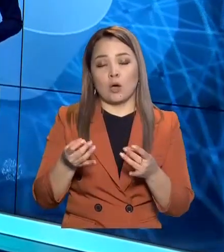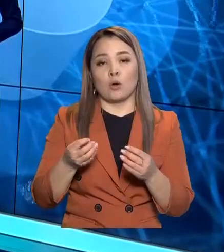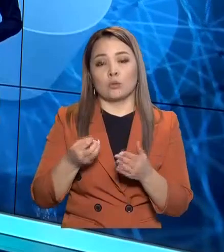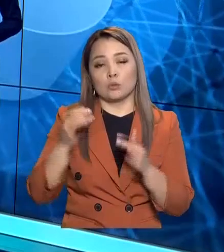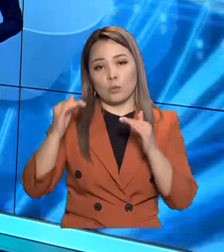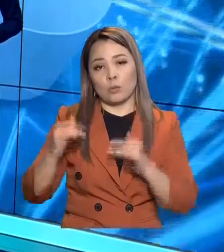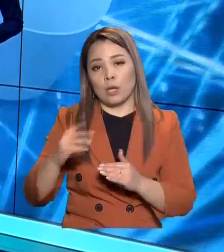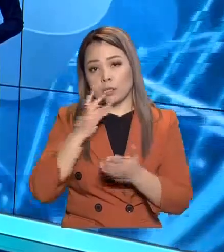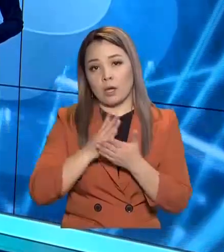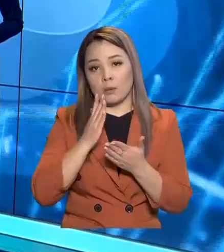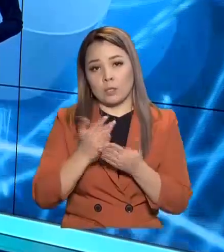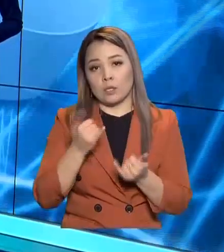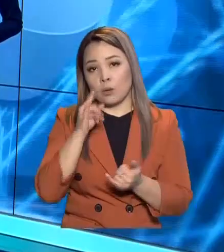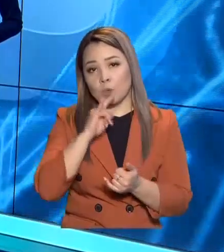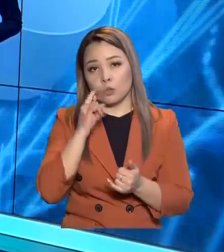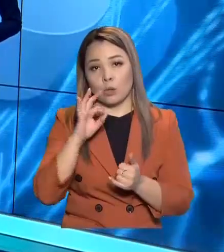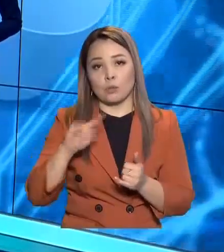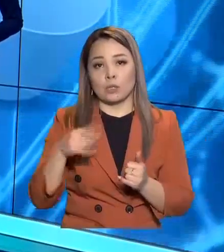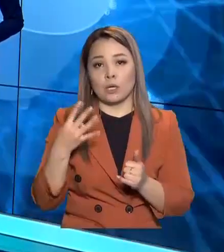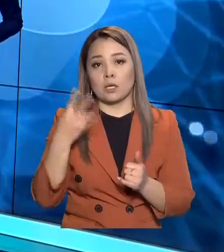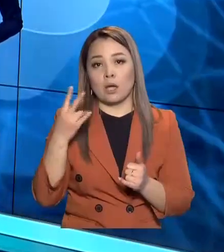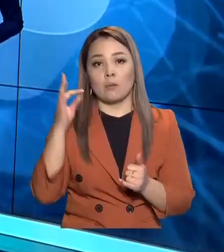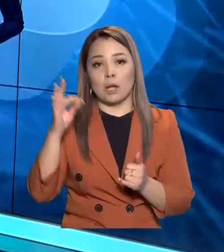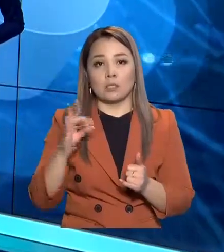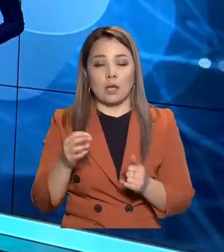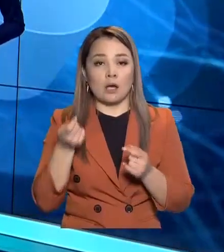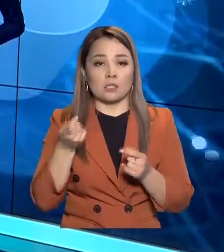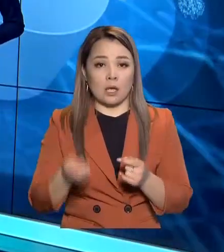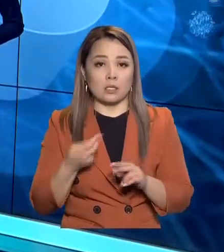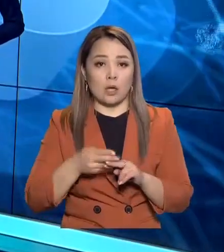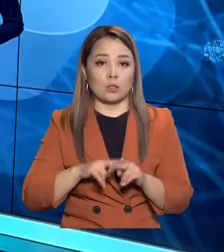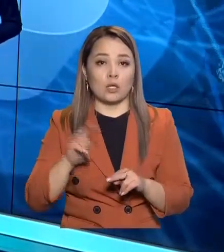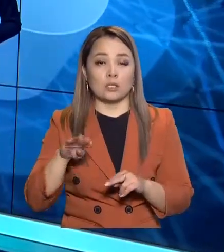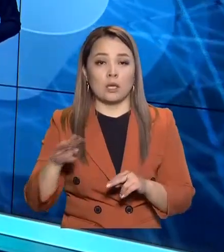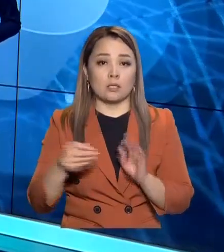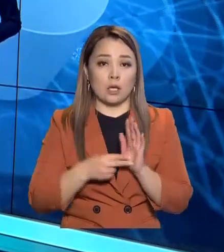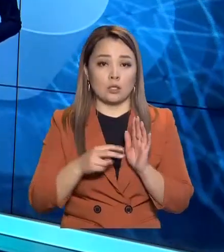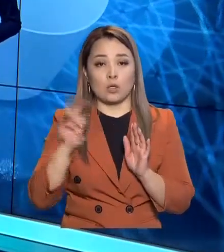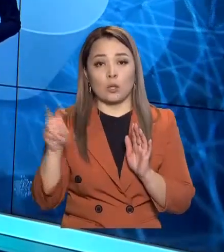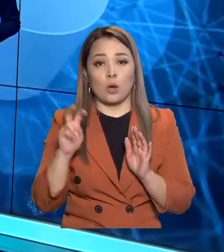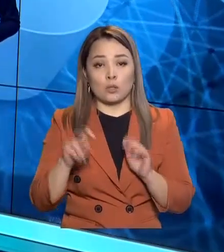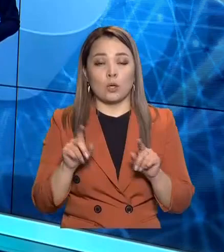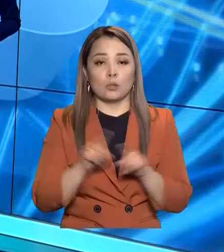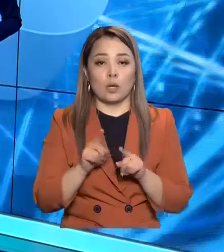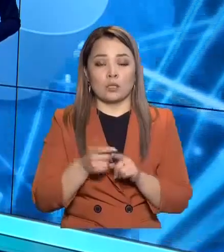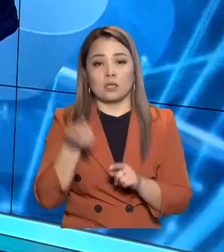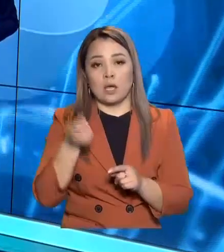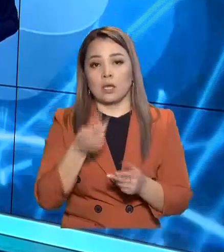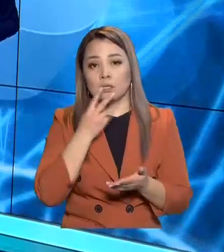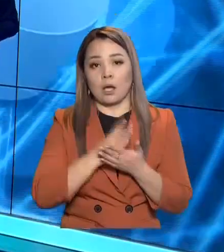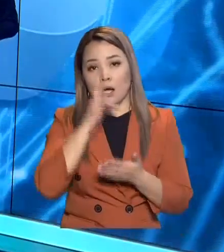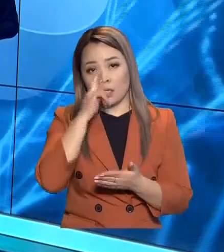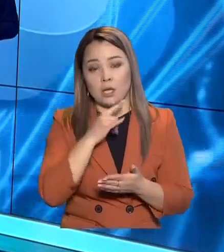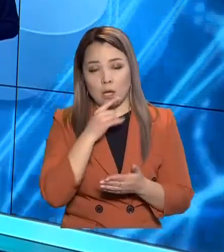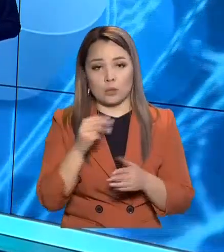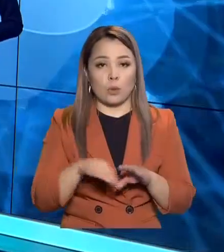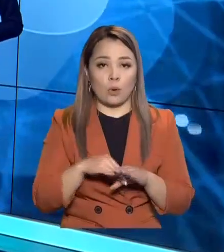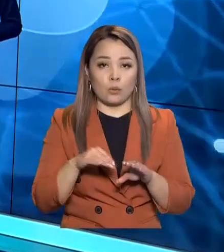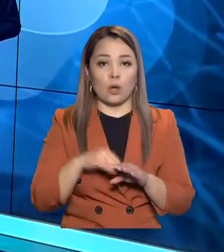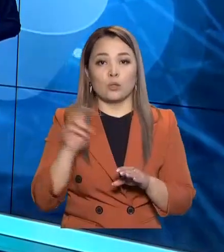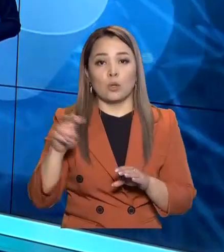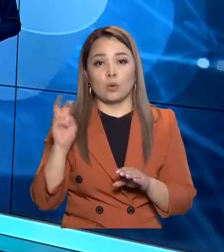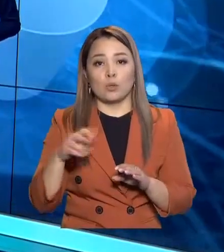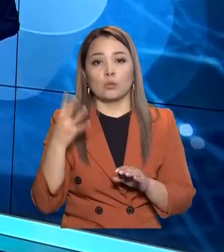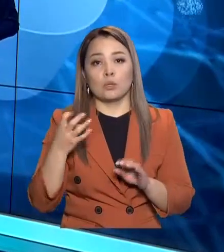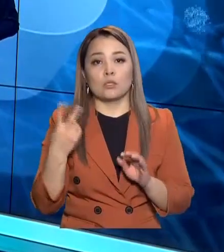Бүгін мұнай 0,42%-ке арзандады. Сонымен теңгенің долларға шаққандағы құны да әлсіреп жатыр. Қазақстан қор биржасында